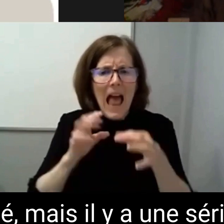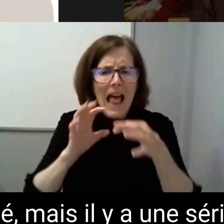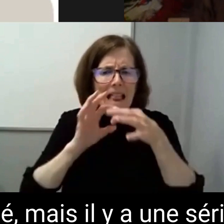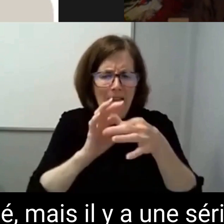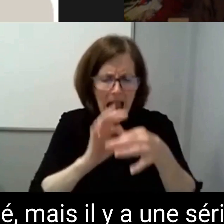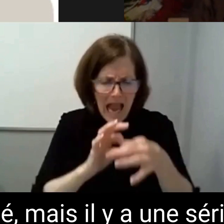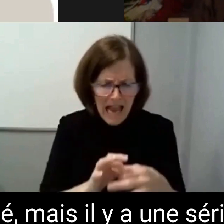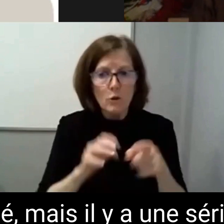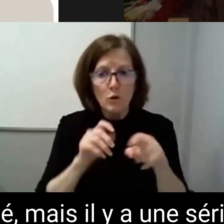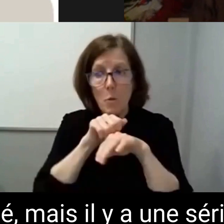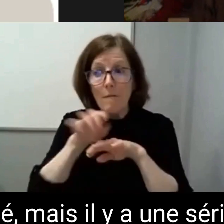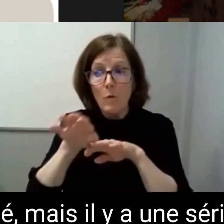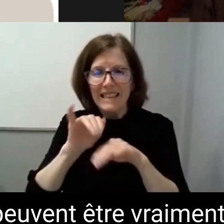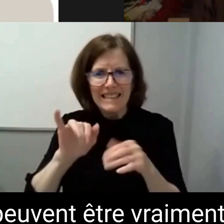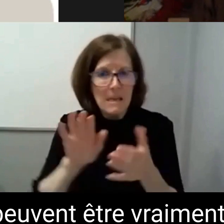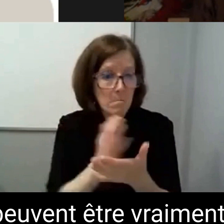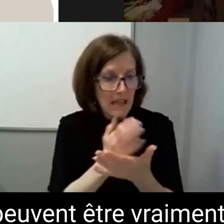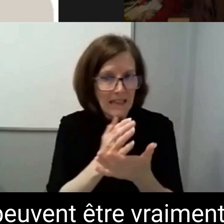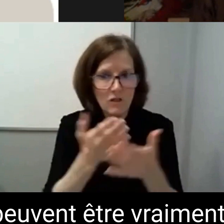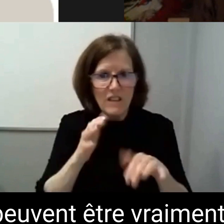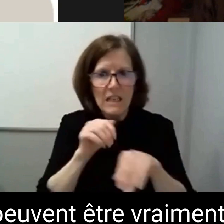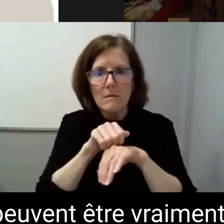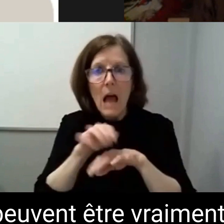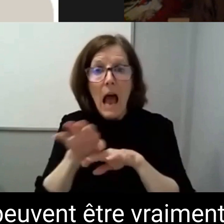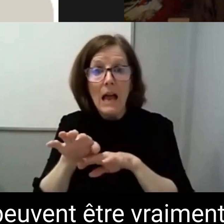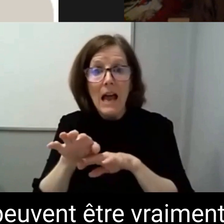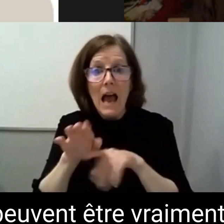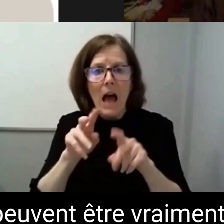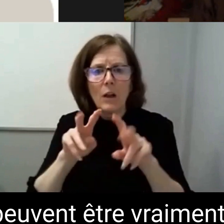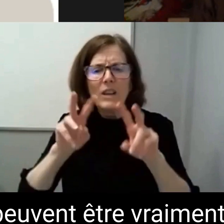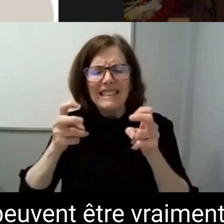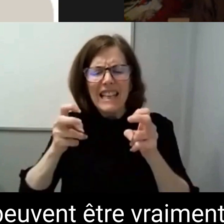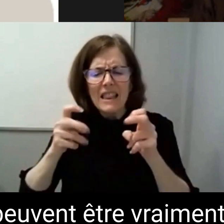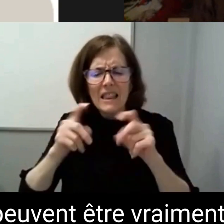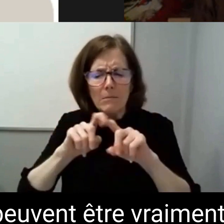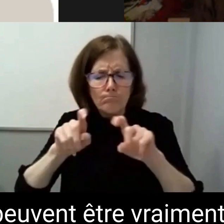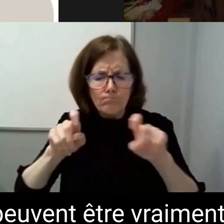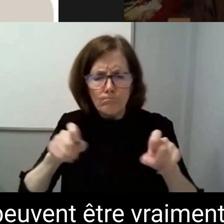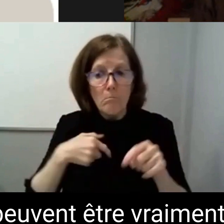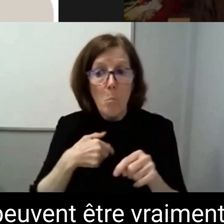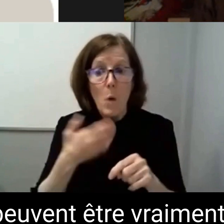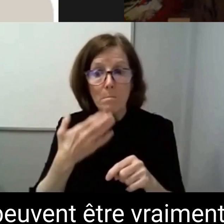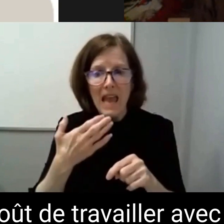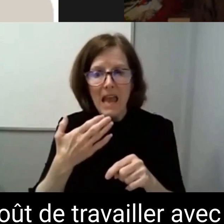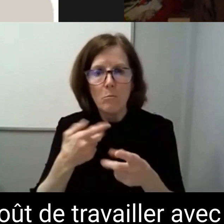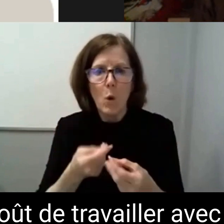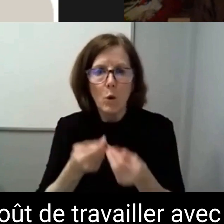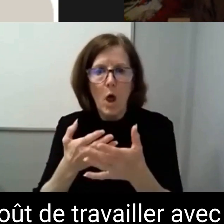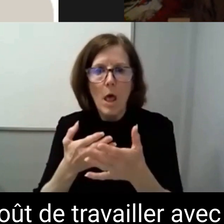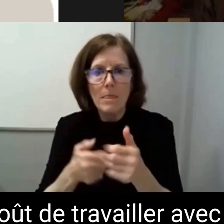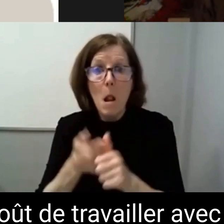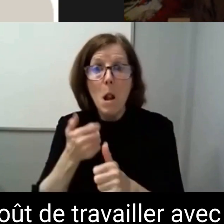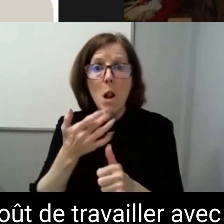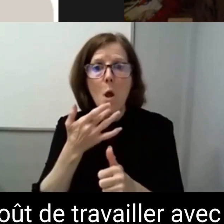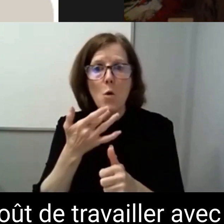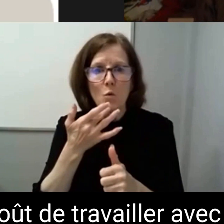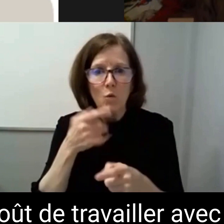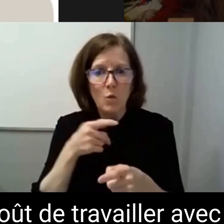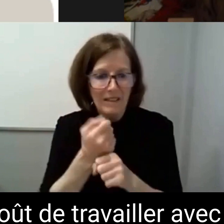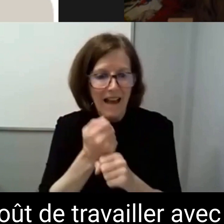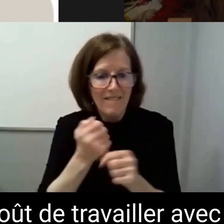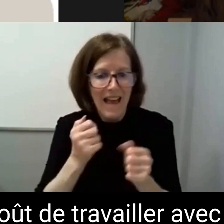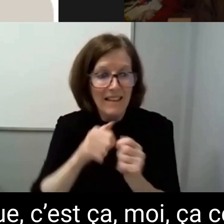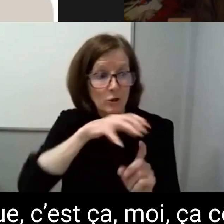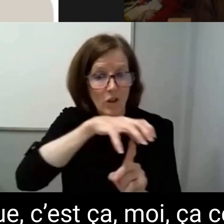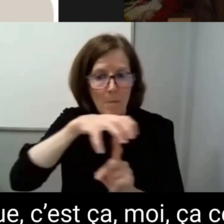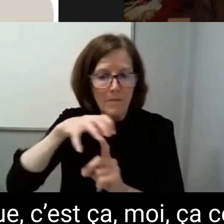déjà partagé, mais il y a une série de petites choses comme ça qui peuvent être vraiment bien pour donner encore plus le goût de travailler avec les